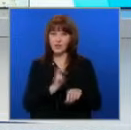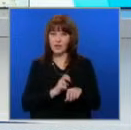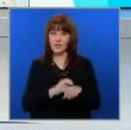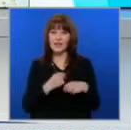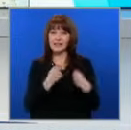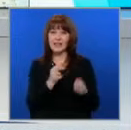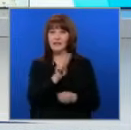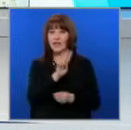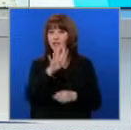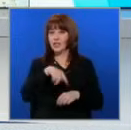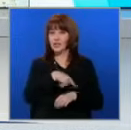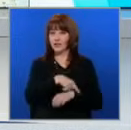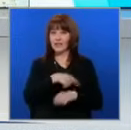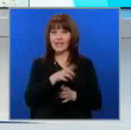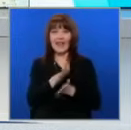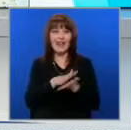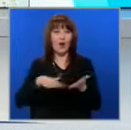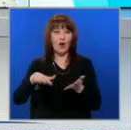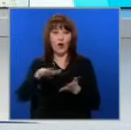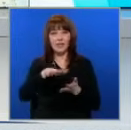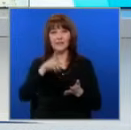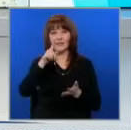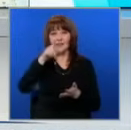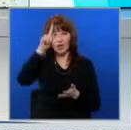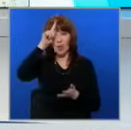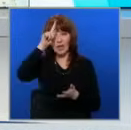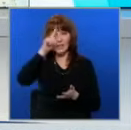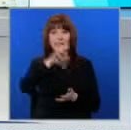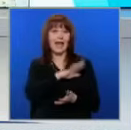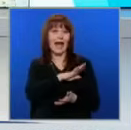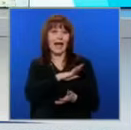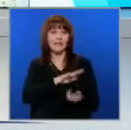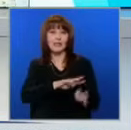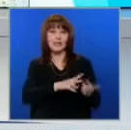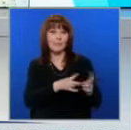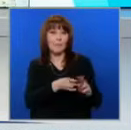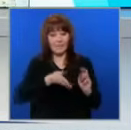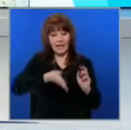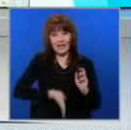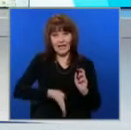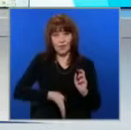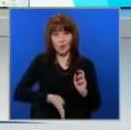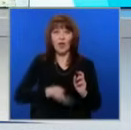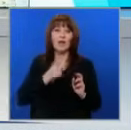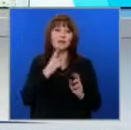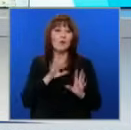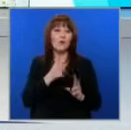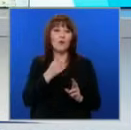дадени 24 часа на жителите на столицата Газа да се преместят на юг. Става дума за